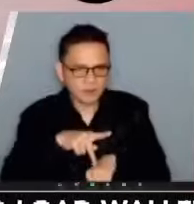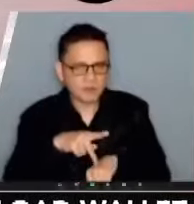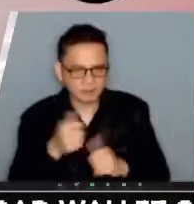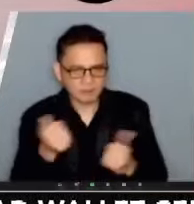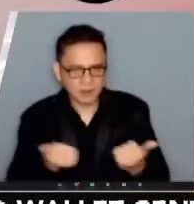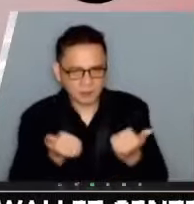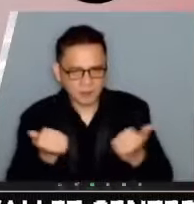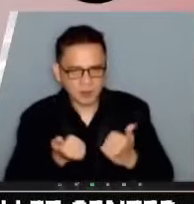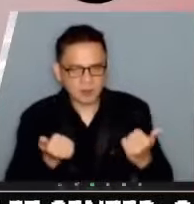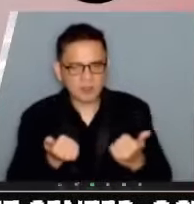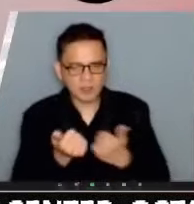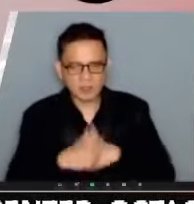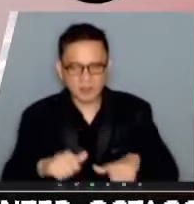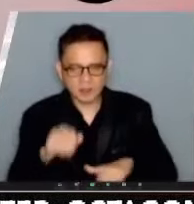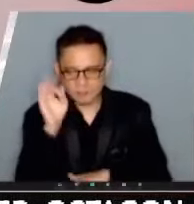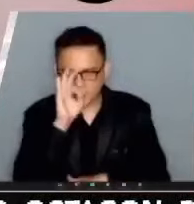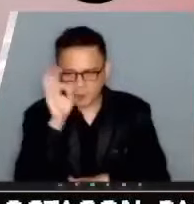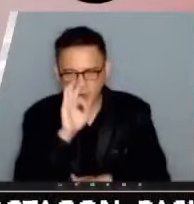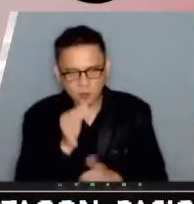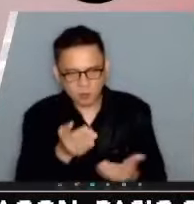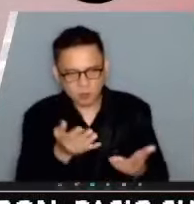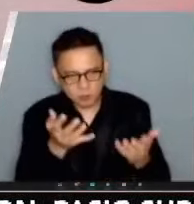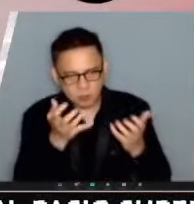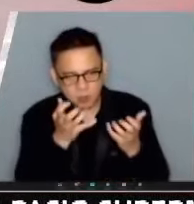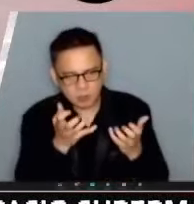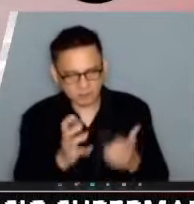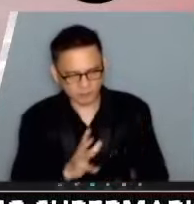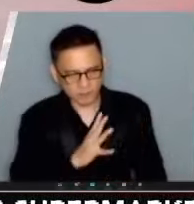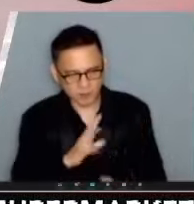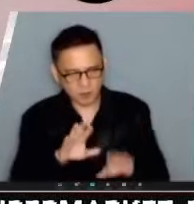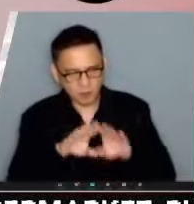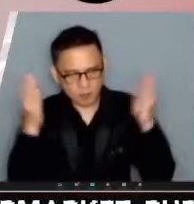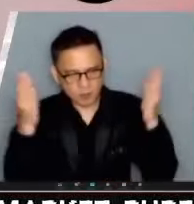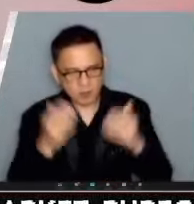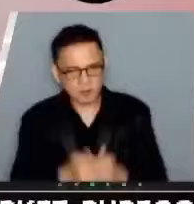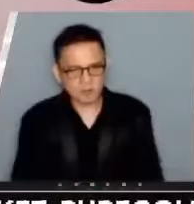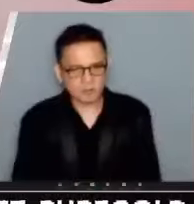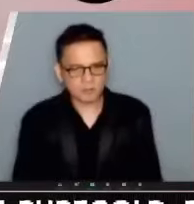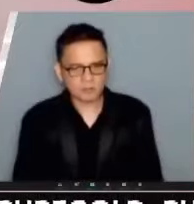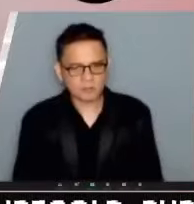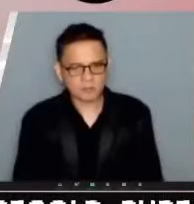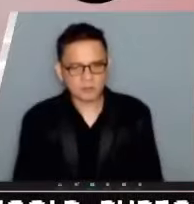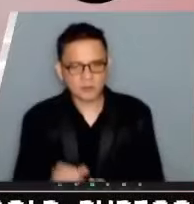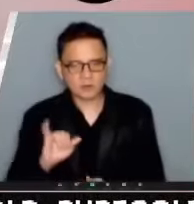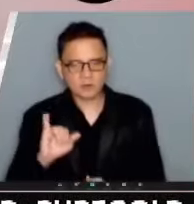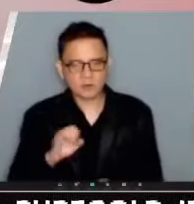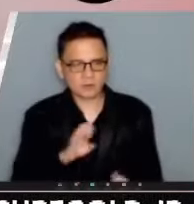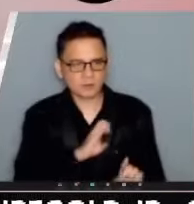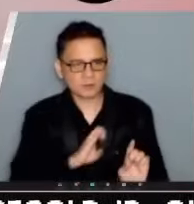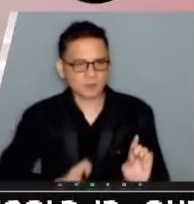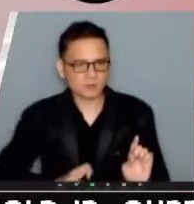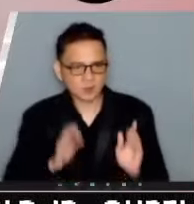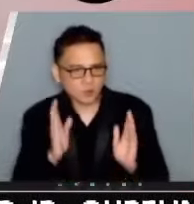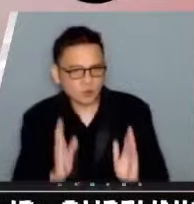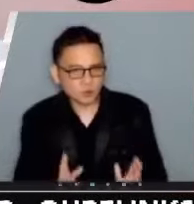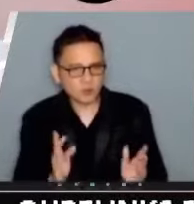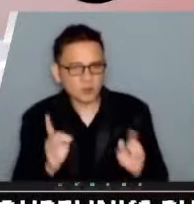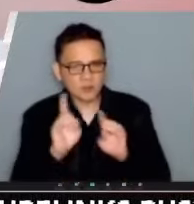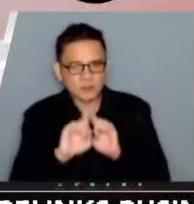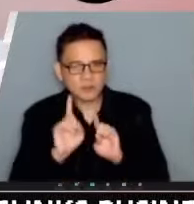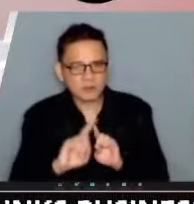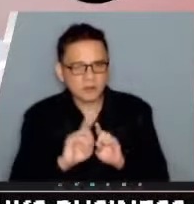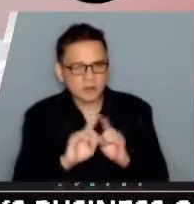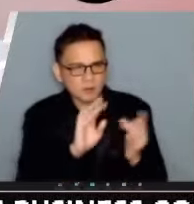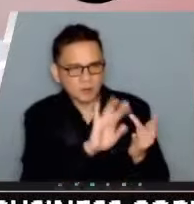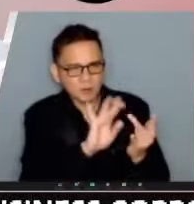itong buwan. Ngayon, ginagawa ng ambassador natin, naging pangpulong ko rin sa mga Pilipino. Itong report na